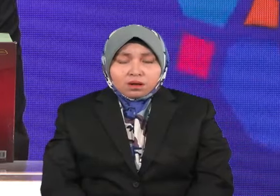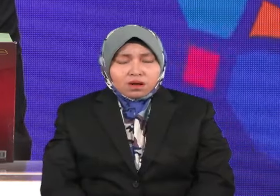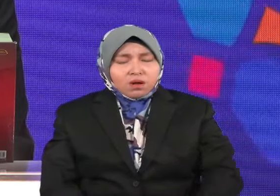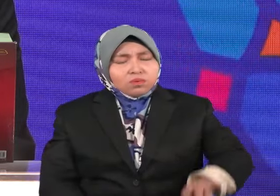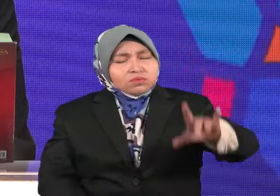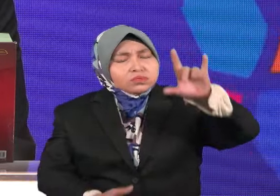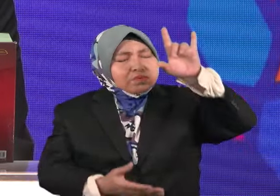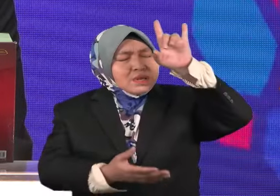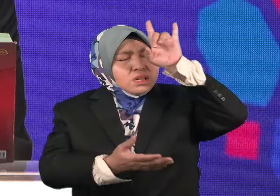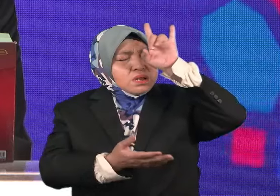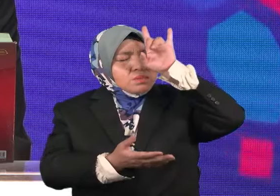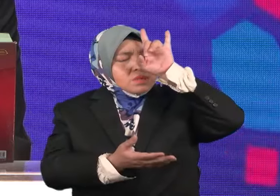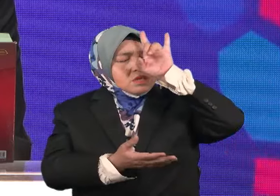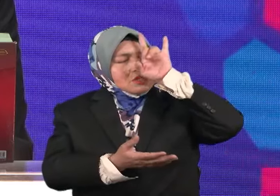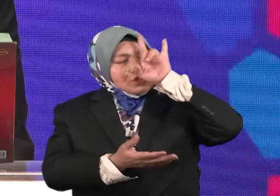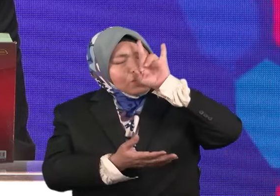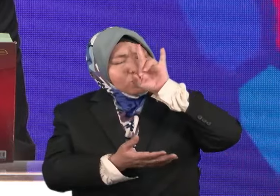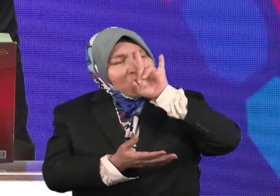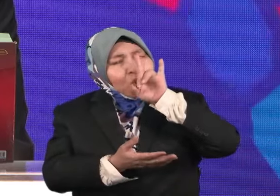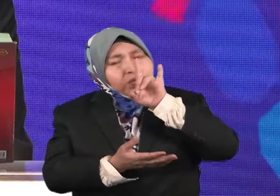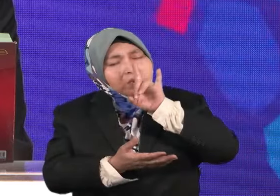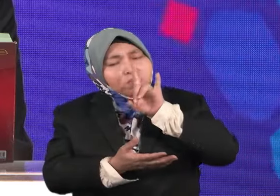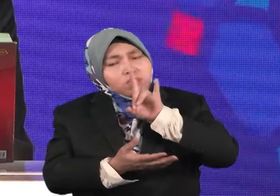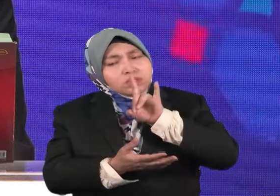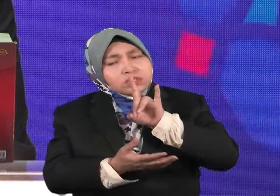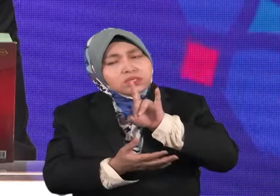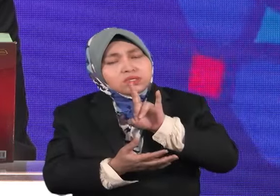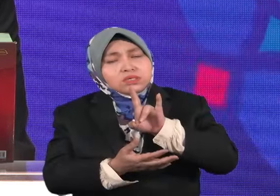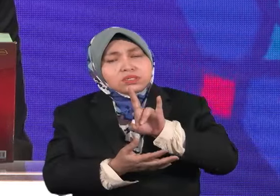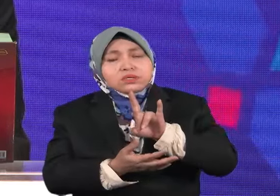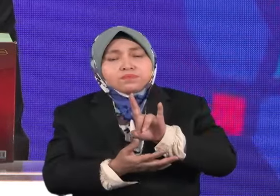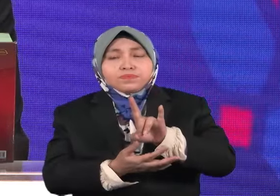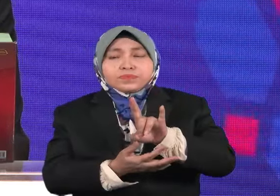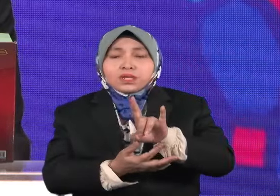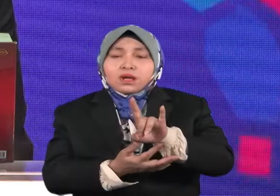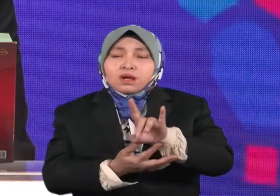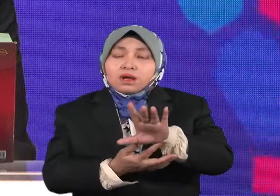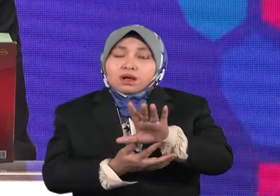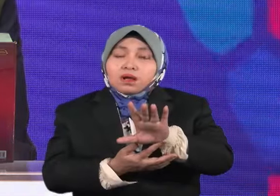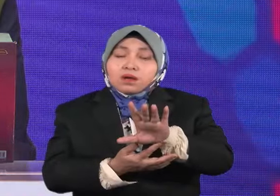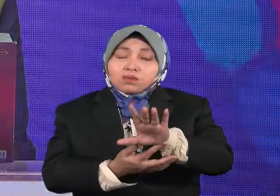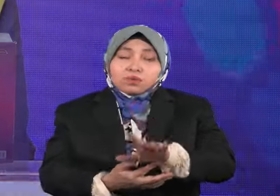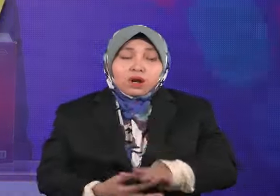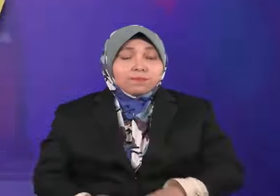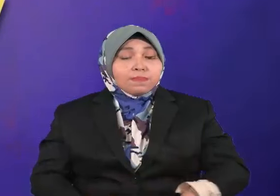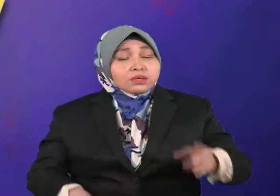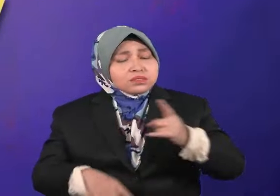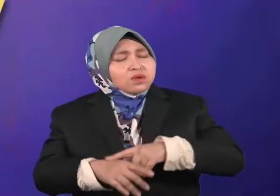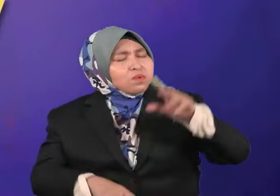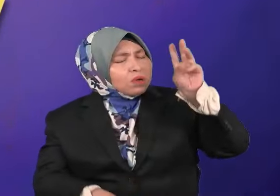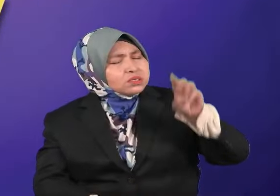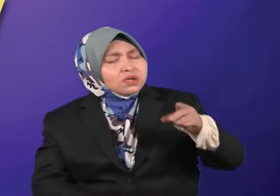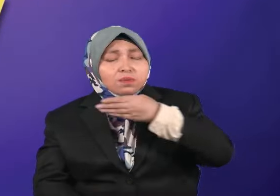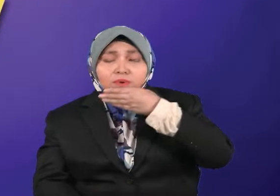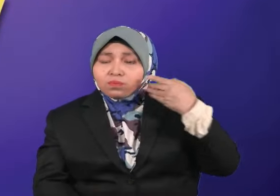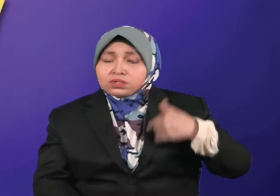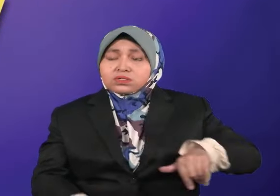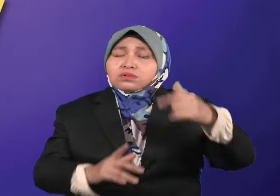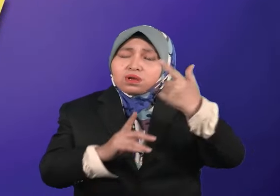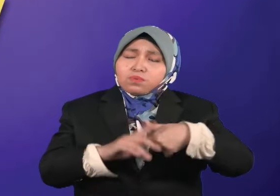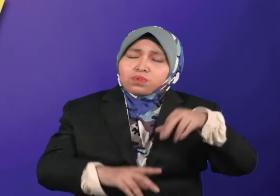A'udhu billahi minas syaitanir rajim. شهر رمضان